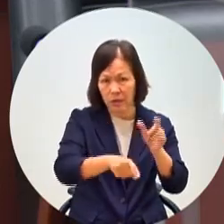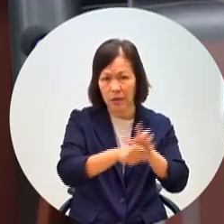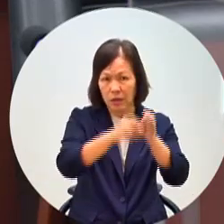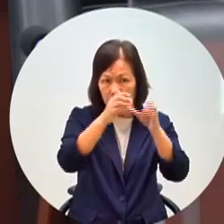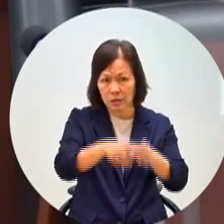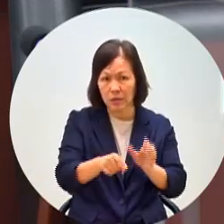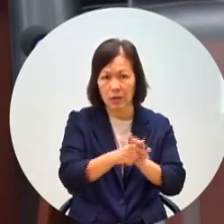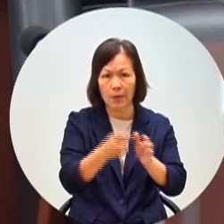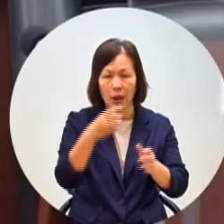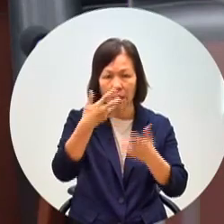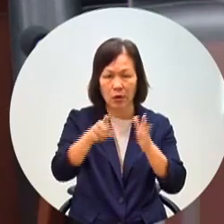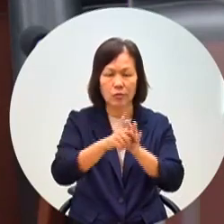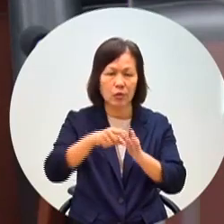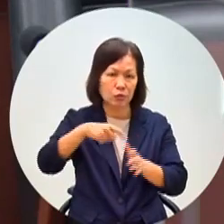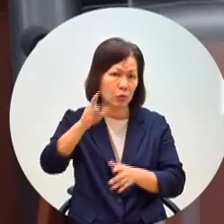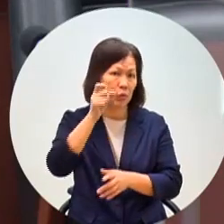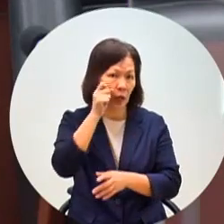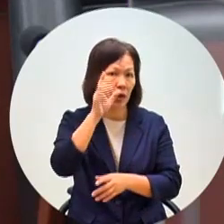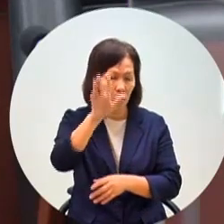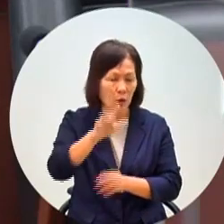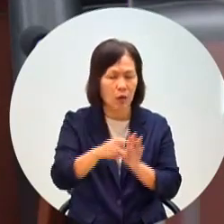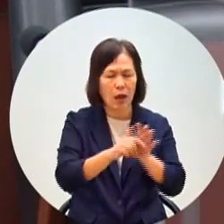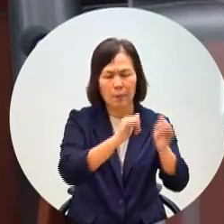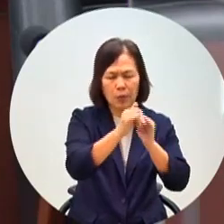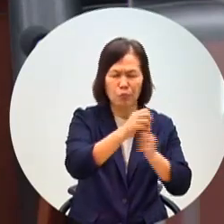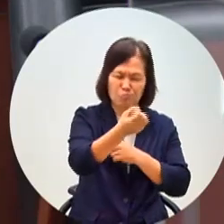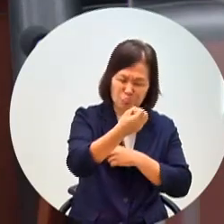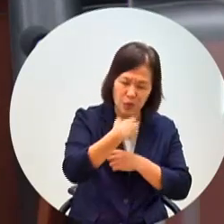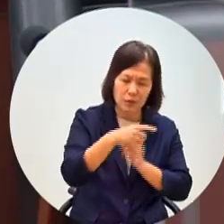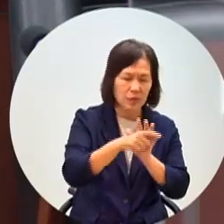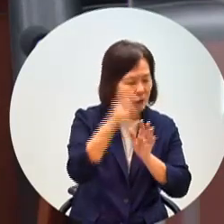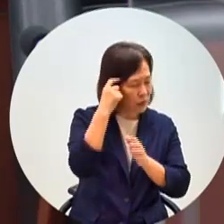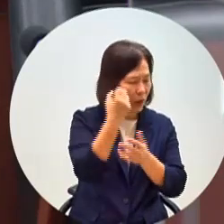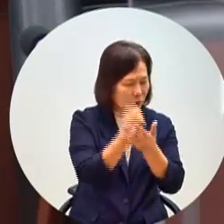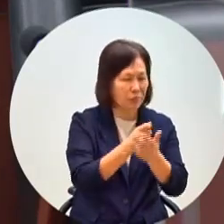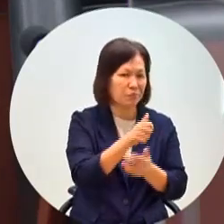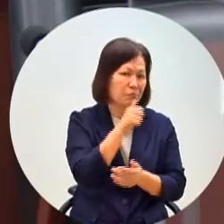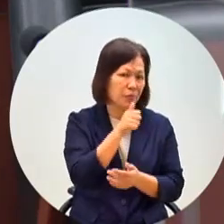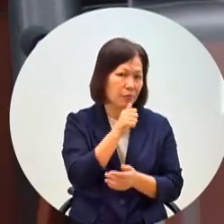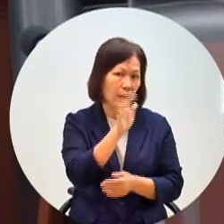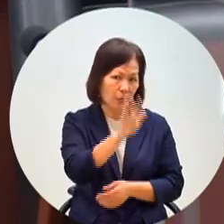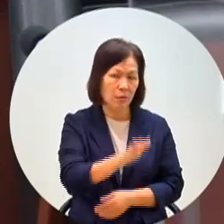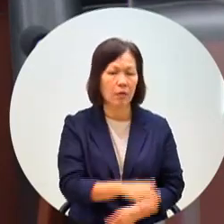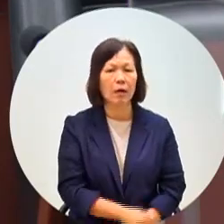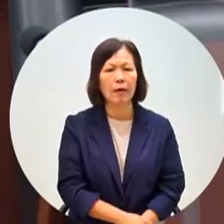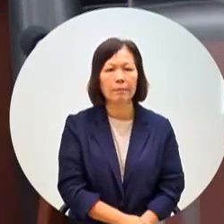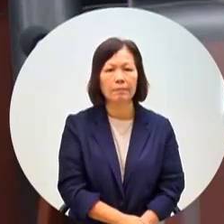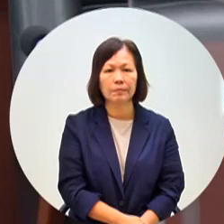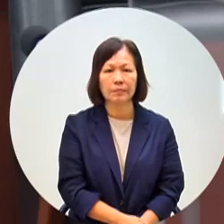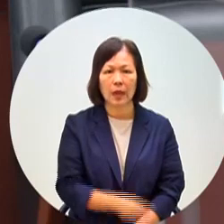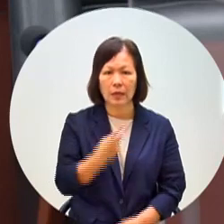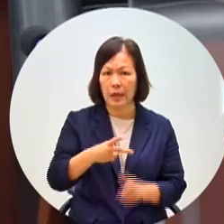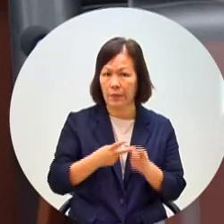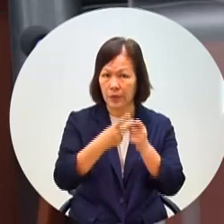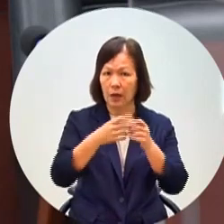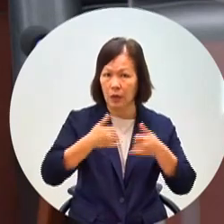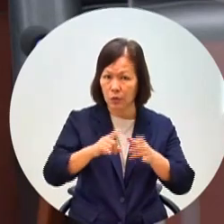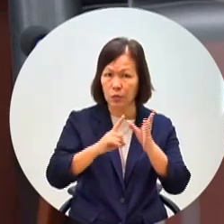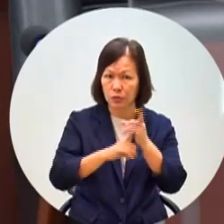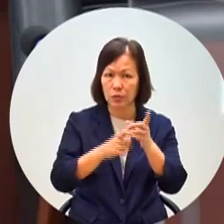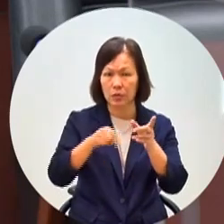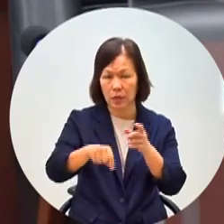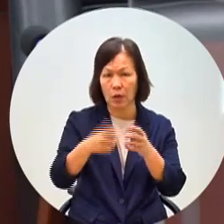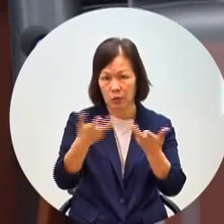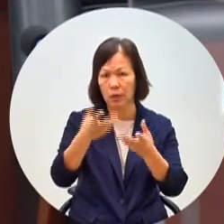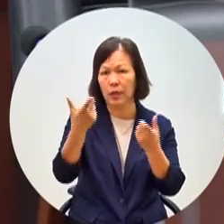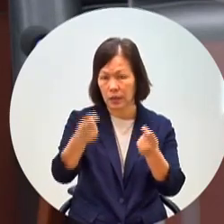那边还跑去台南，所以民众就一直反映说我们想要留在自己的家乡。然后第二个 鹿竹的纳古塔也是有这个问题。